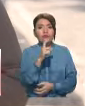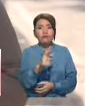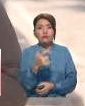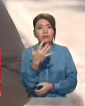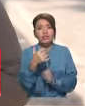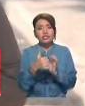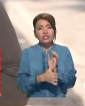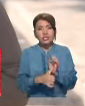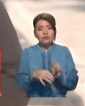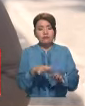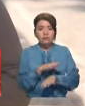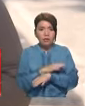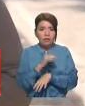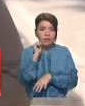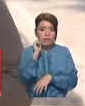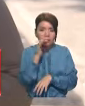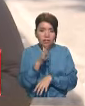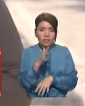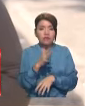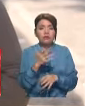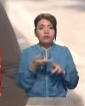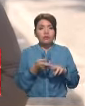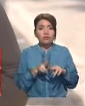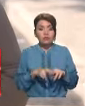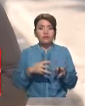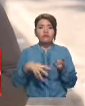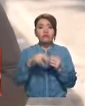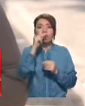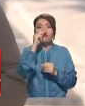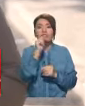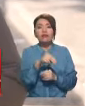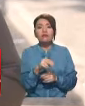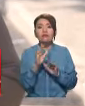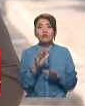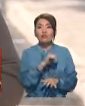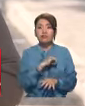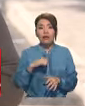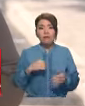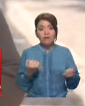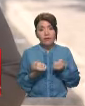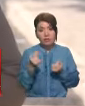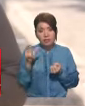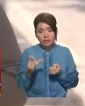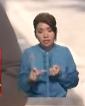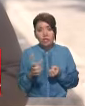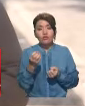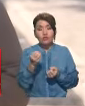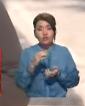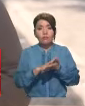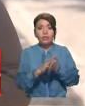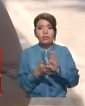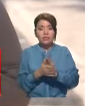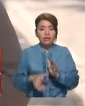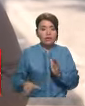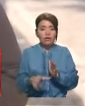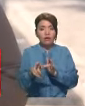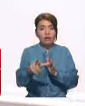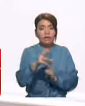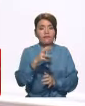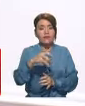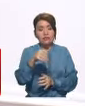И за каждым ДТП судьбы людей. А всему виной не только сами водители, но и состояние дорог, признали в